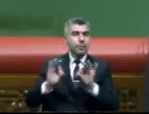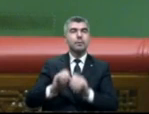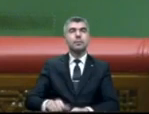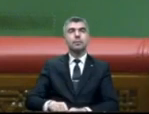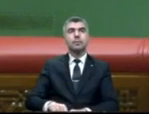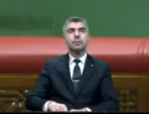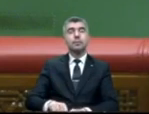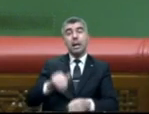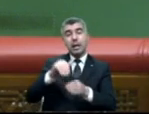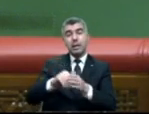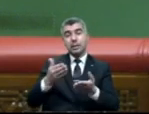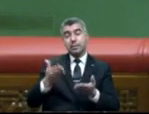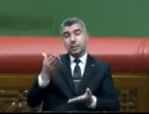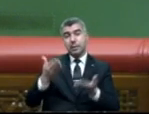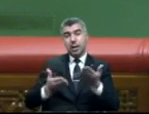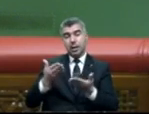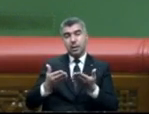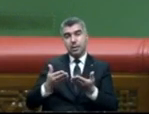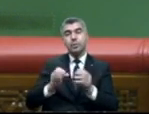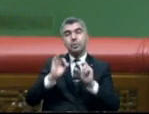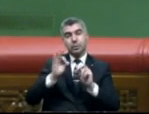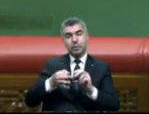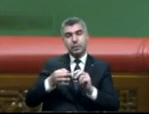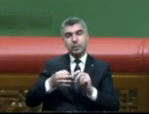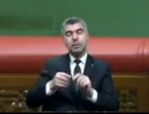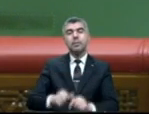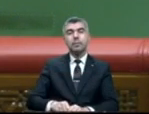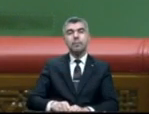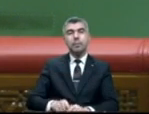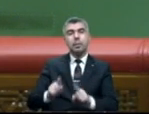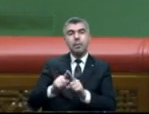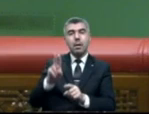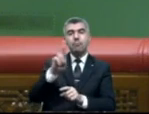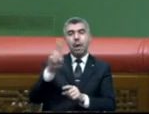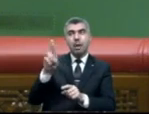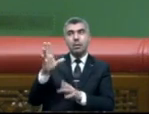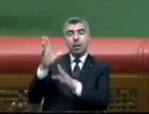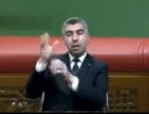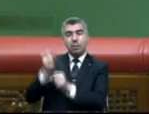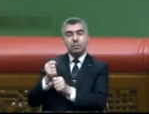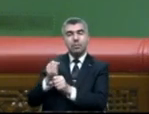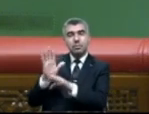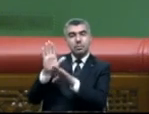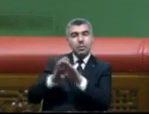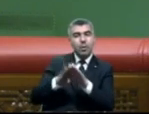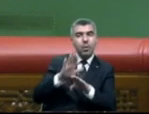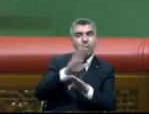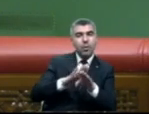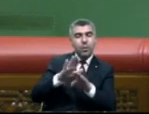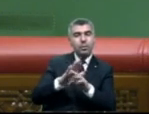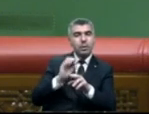من الفريق الاستقلال الوحدة والتعادلية يحيي عاليا التدخل الملكي في هذا المجال وإعطاء صاحب الجلالة عزه الله تعليمات سامية للتخفيف من